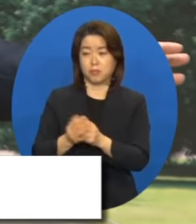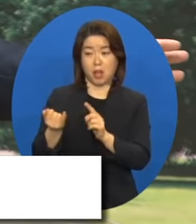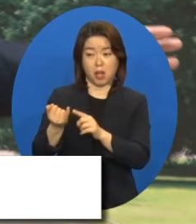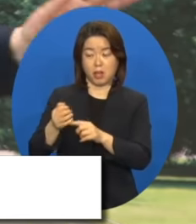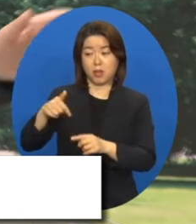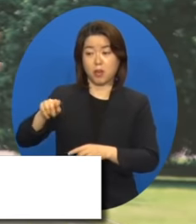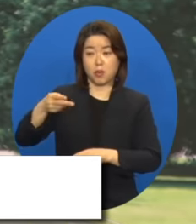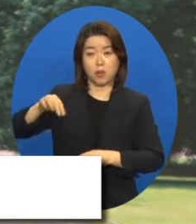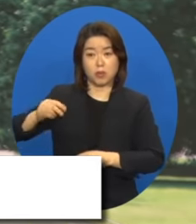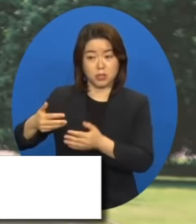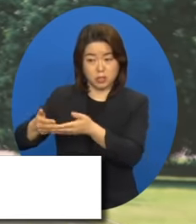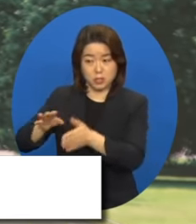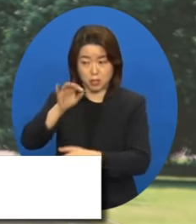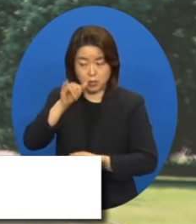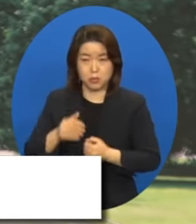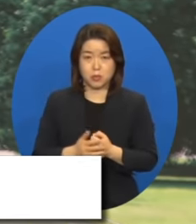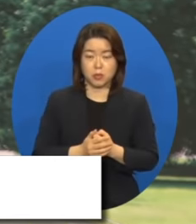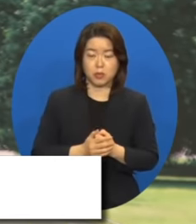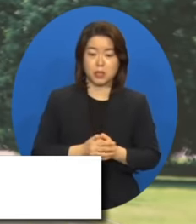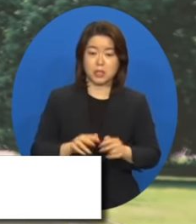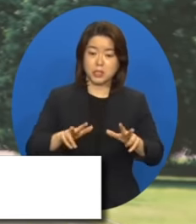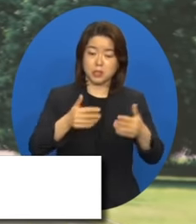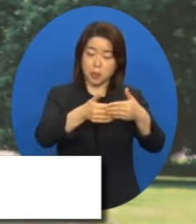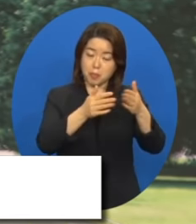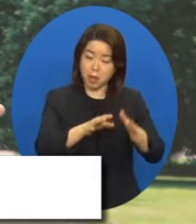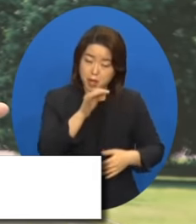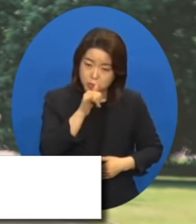있구나, 아내가 지금 방에 있구나,